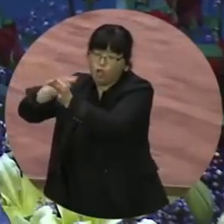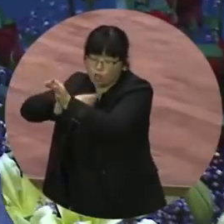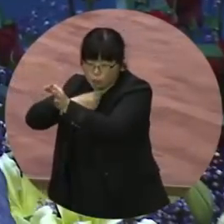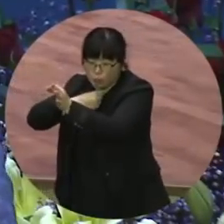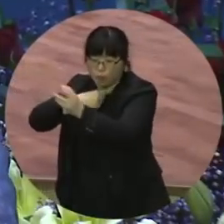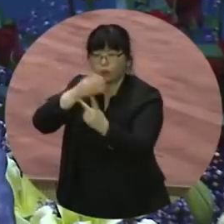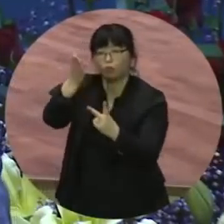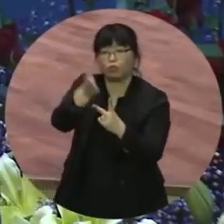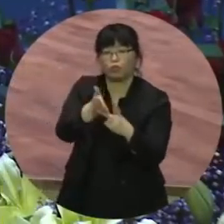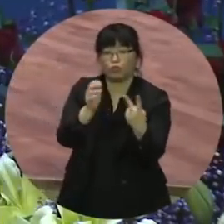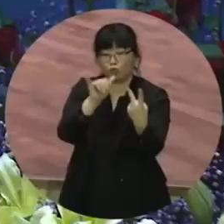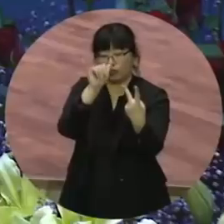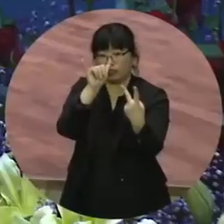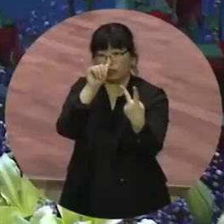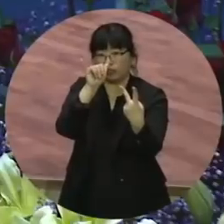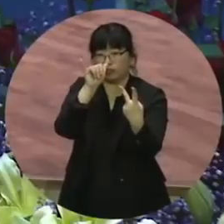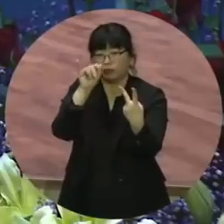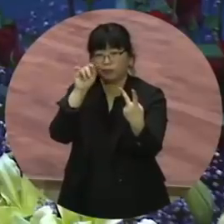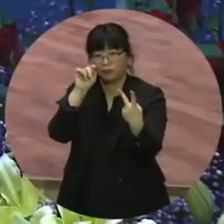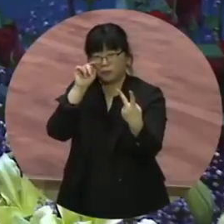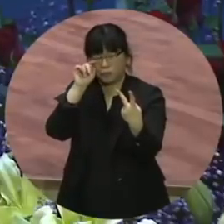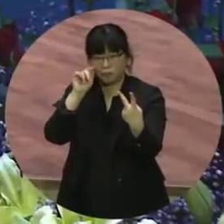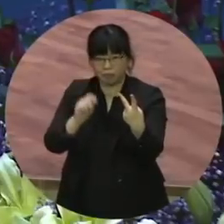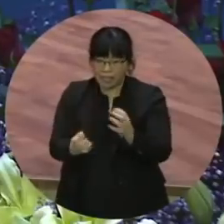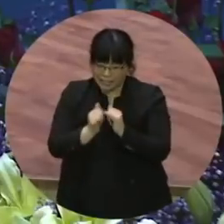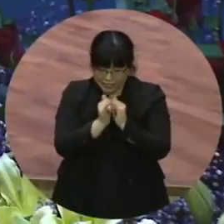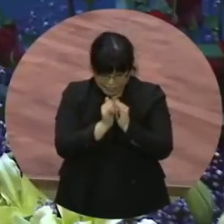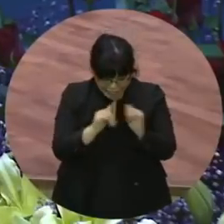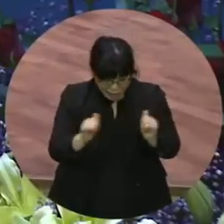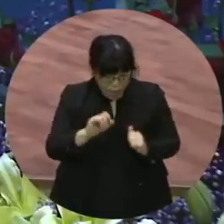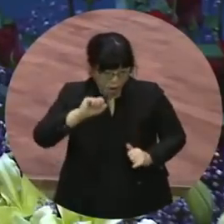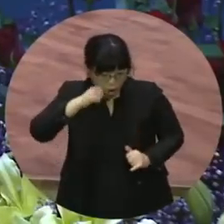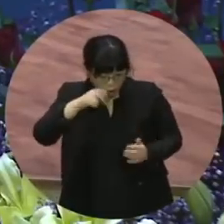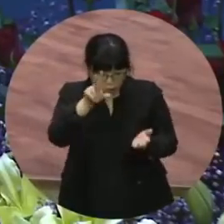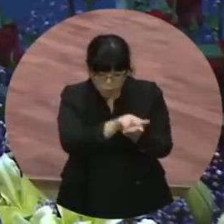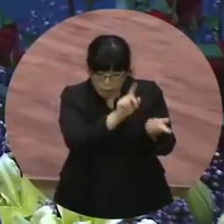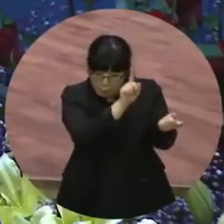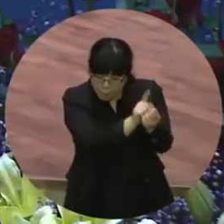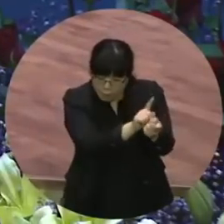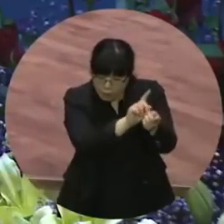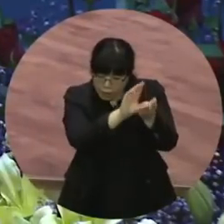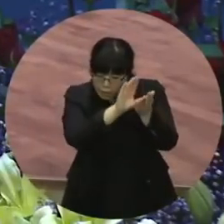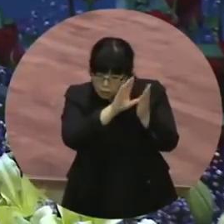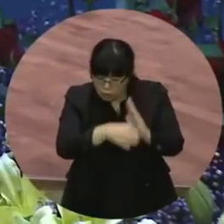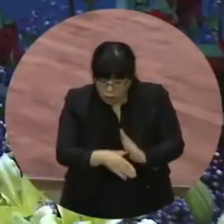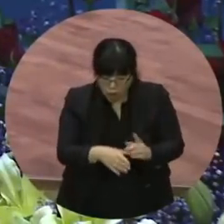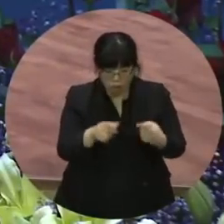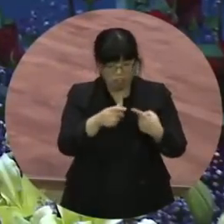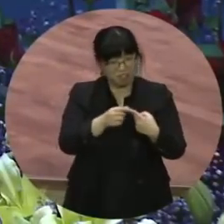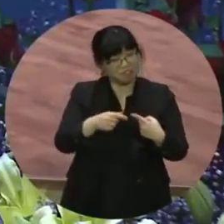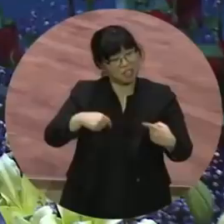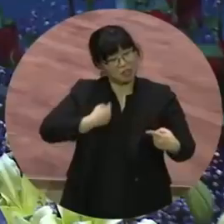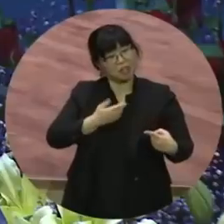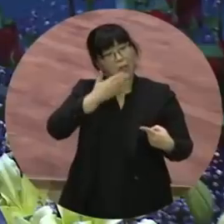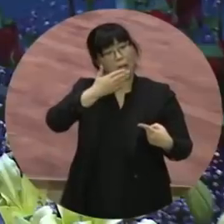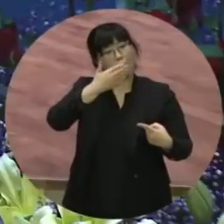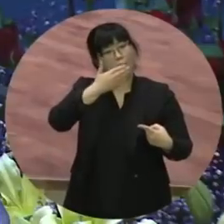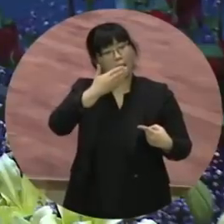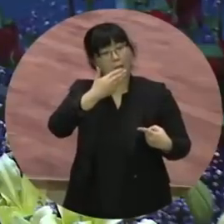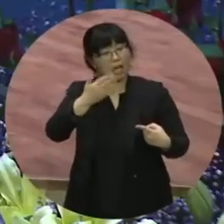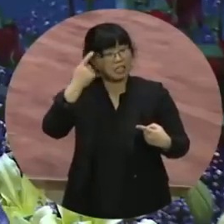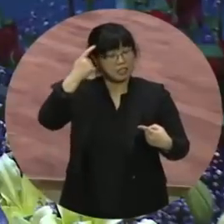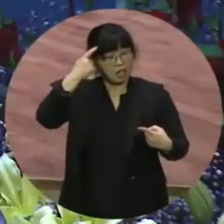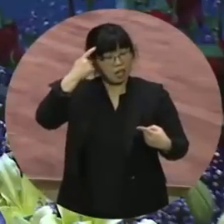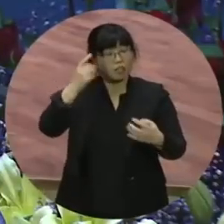그 사람은 누구든지 살아가면서 어려운 고비를 만나게 된다. 이때 독립선언을 한 사람은 자기 중심적으로